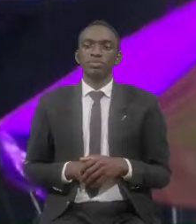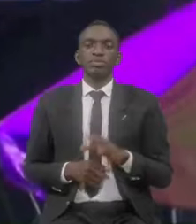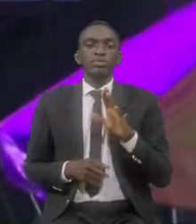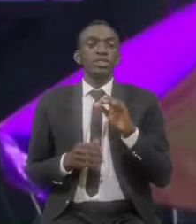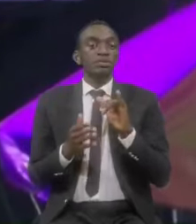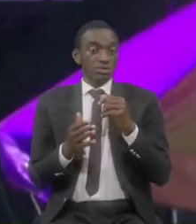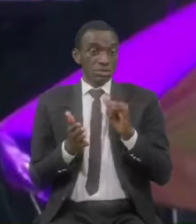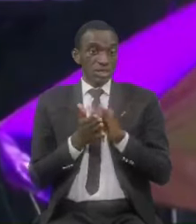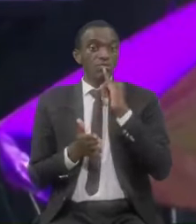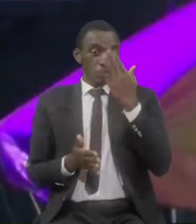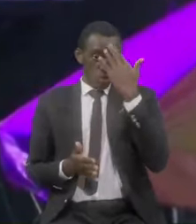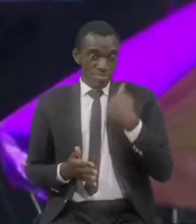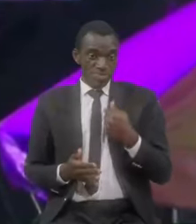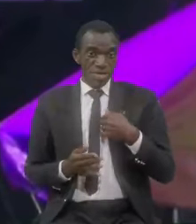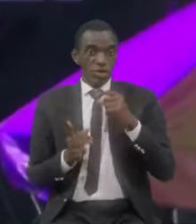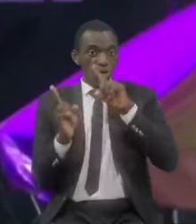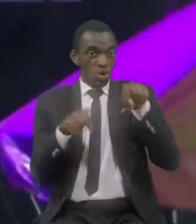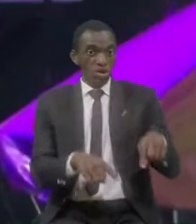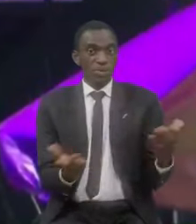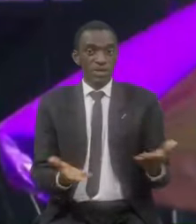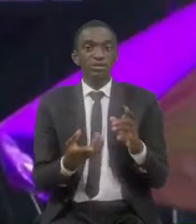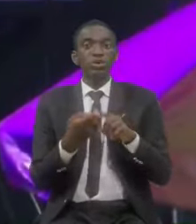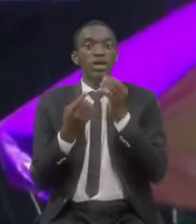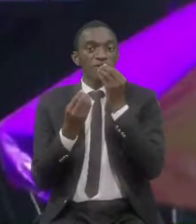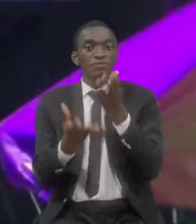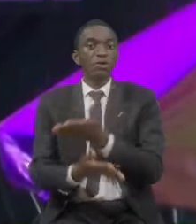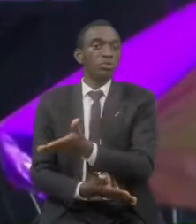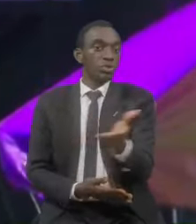Dieu. C'est pourquoi je viens à vous pour vous dire ce soir.